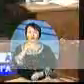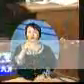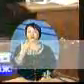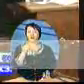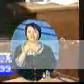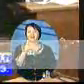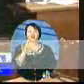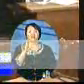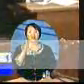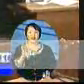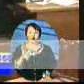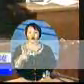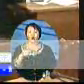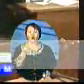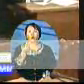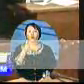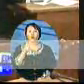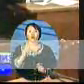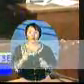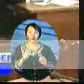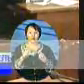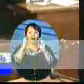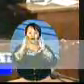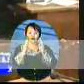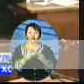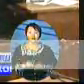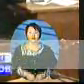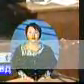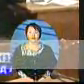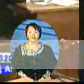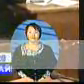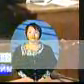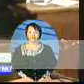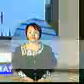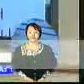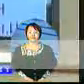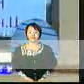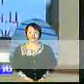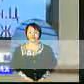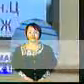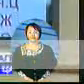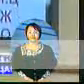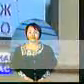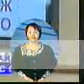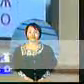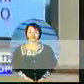эрчим хүчийг одоогийн үнээр нь тооцож байхаар тогтлоо. Онлын хувьд бол Улаанбаатар